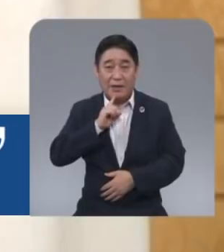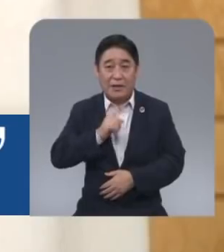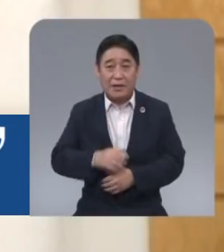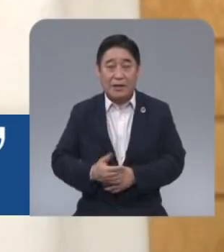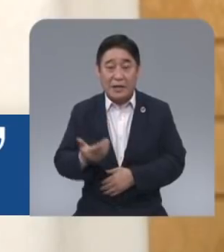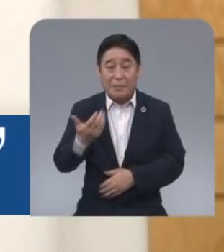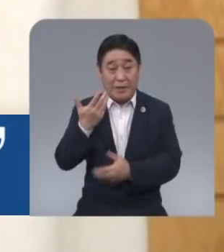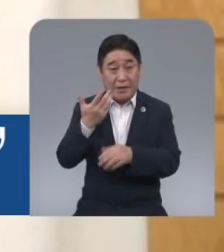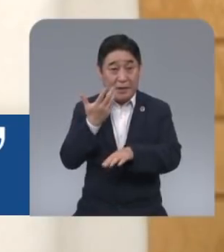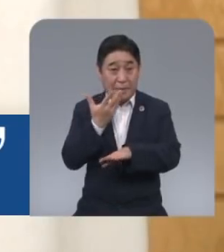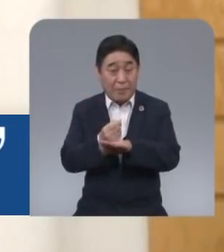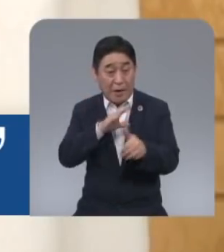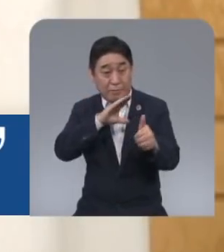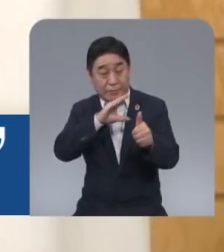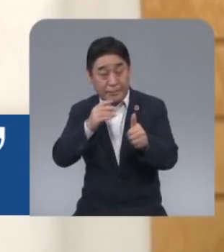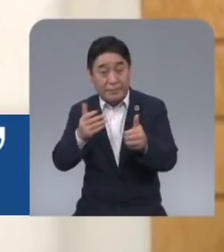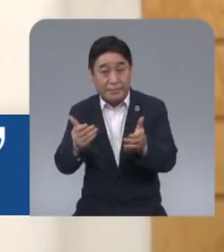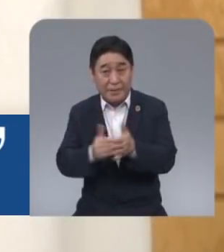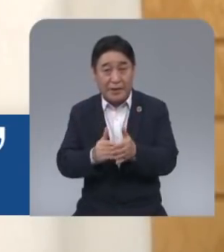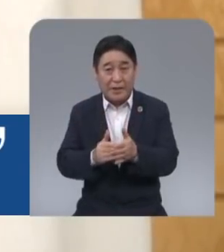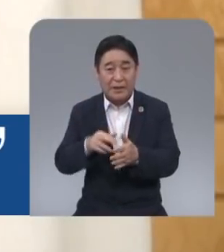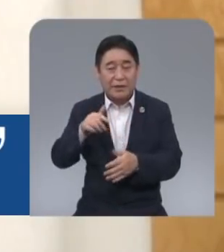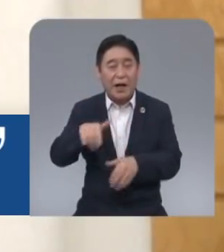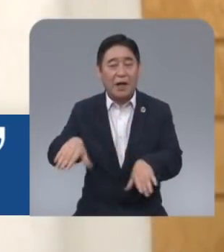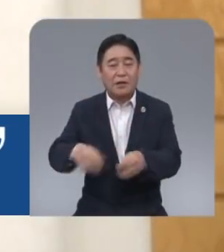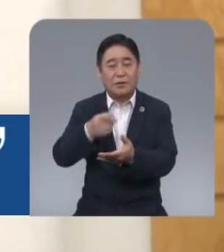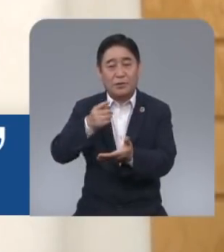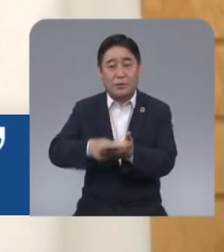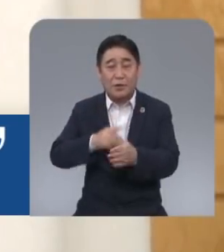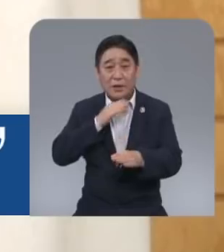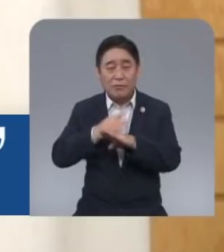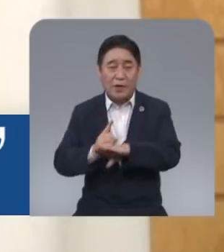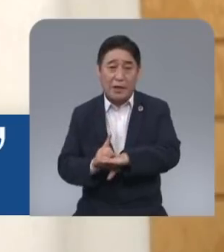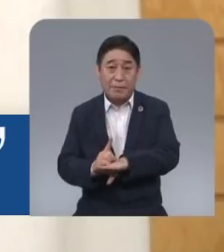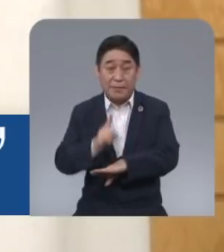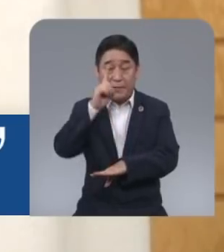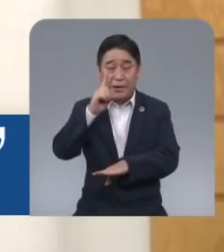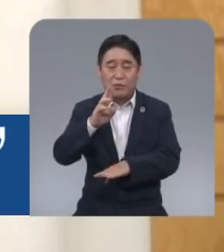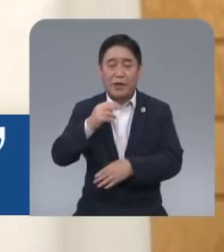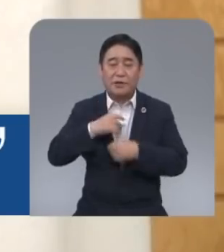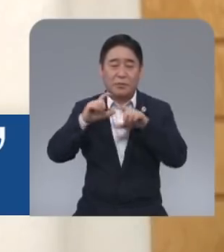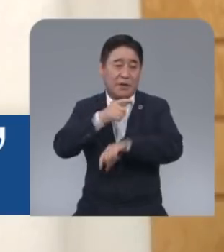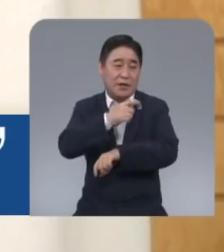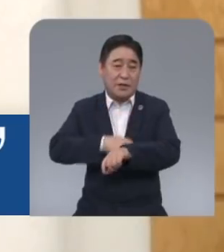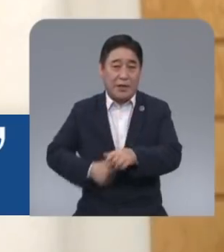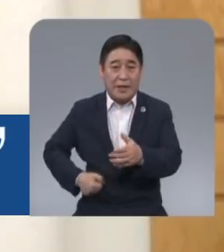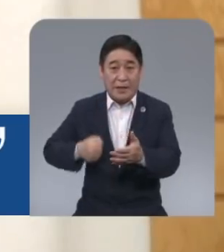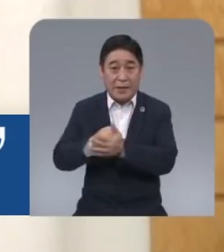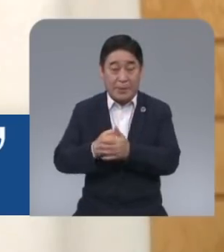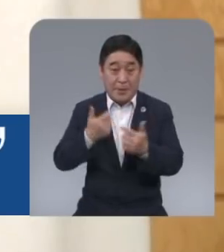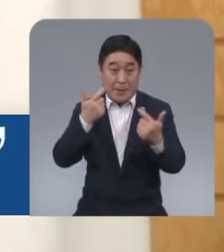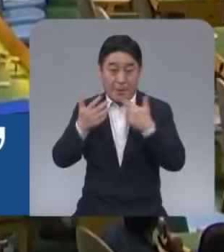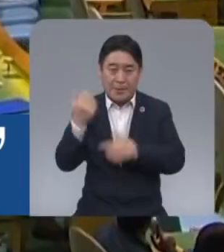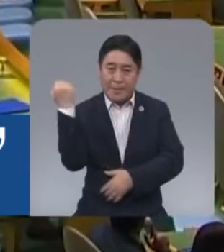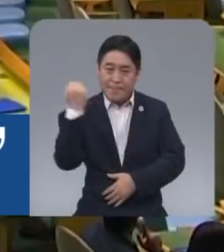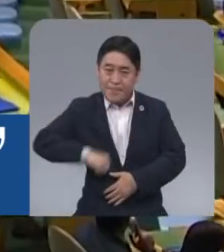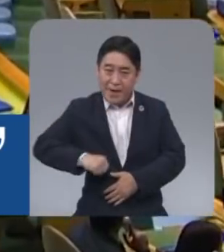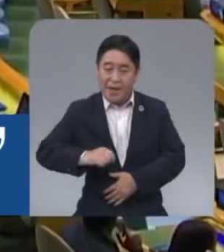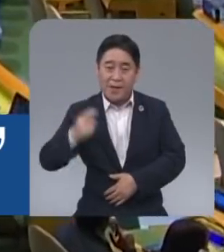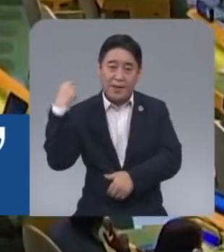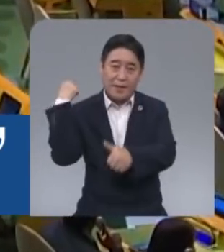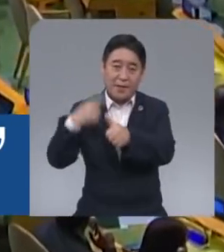사전 녹화된 이번 연설에서 스가 총리는 최근 북한의 탄도미사일 발사는 유엔 안전보장이사회 결의의 명백한